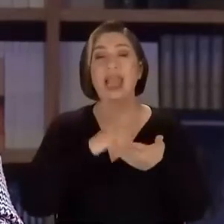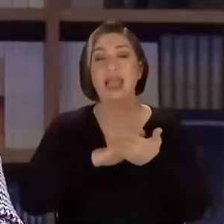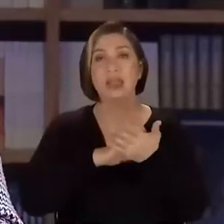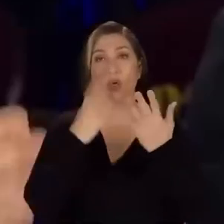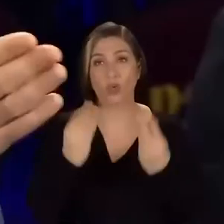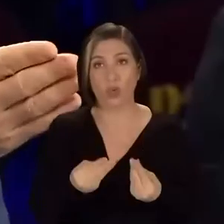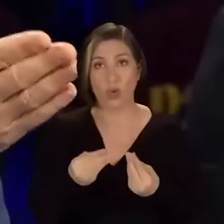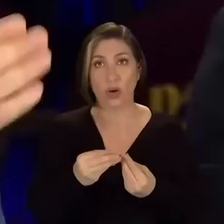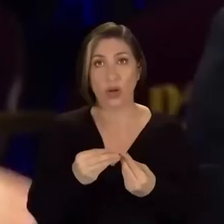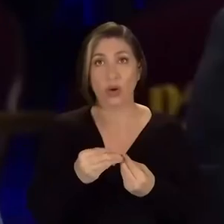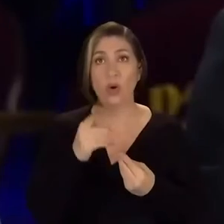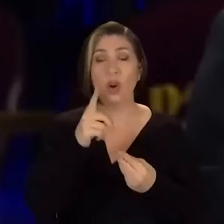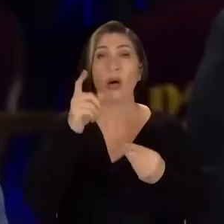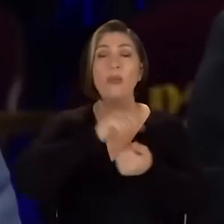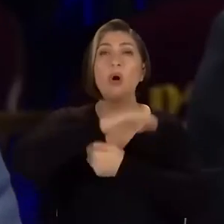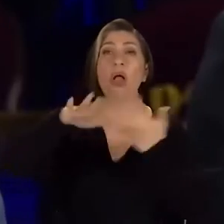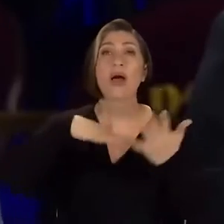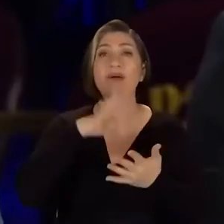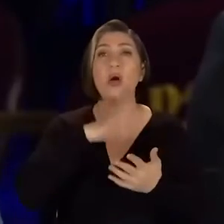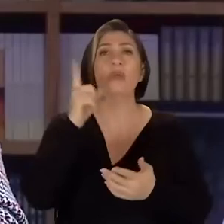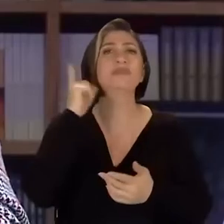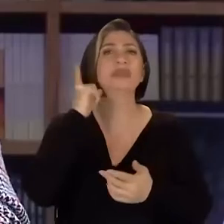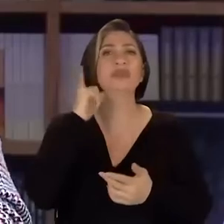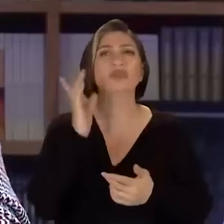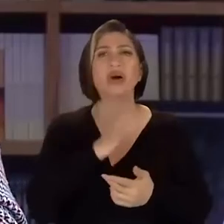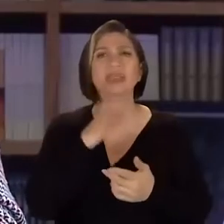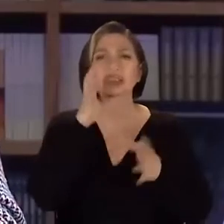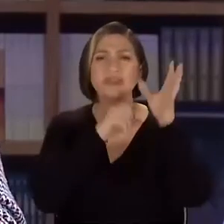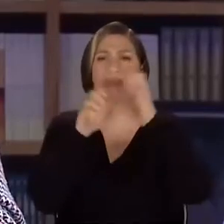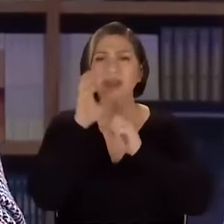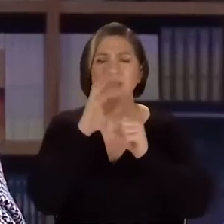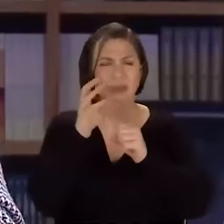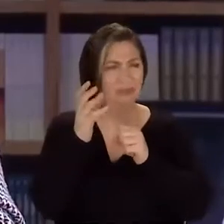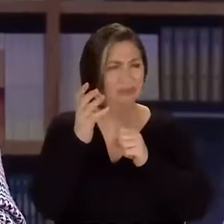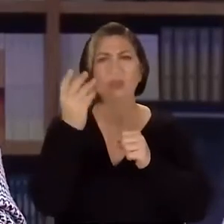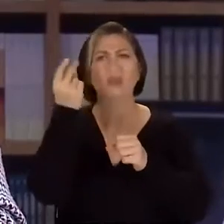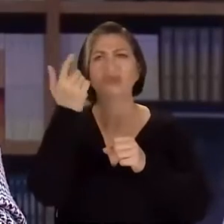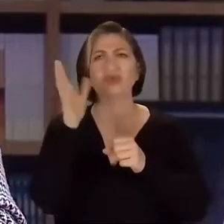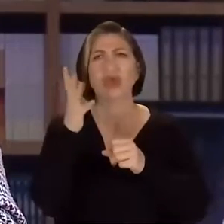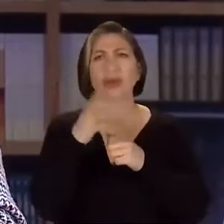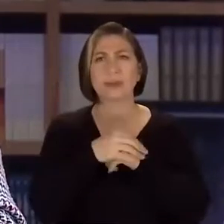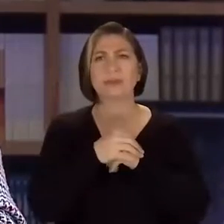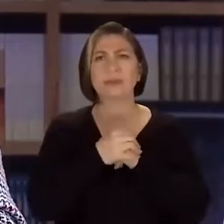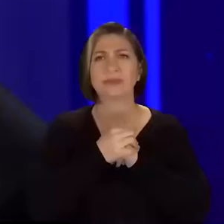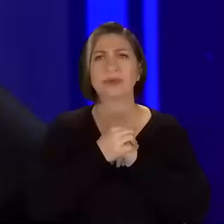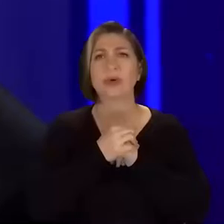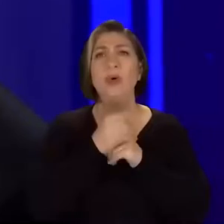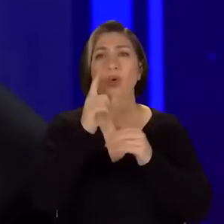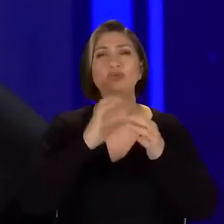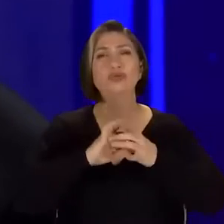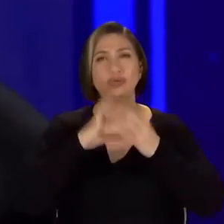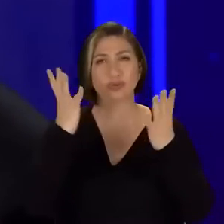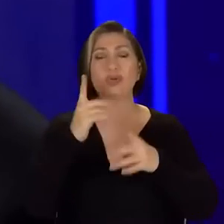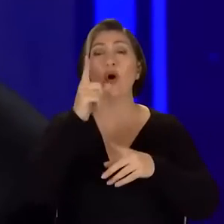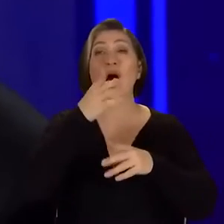oluyor. Öyle yani skandallar olmuyor değil. Bir de o meşhur birisi var. Şifresini, şifre miyim? Evet, o mevzu çözüldü. Evet.